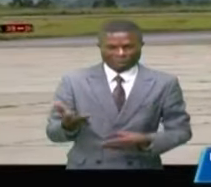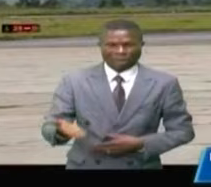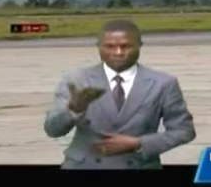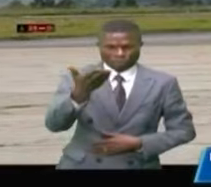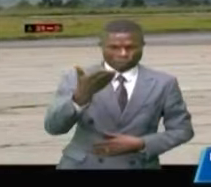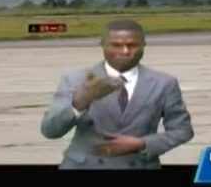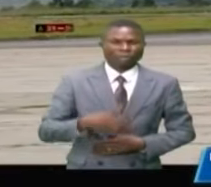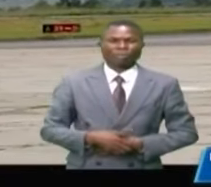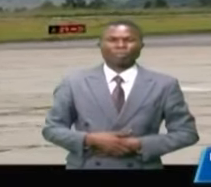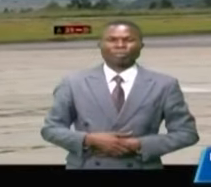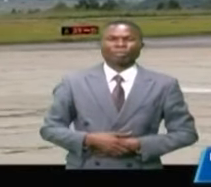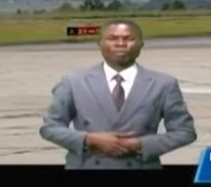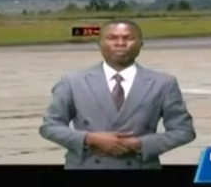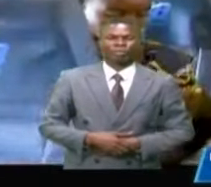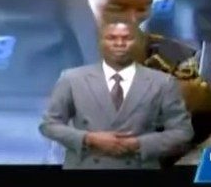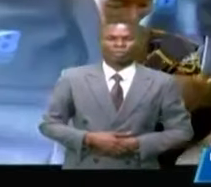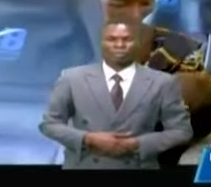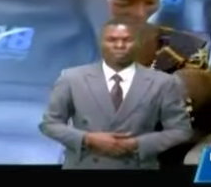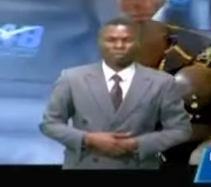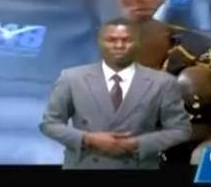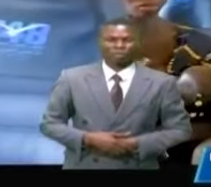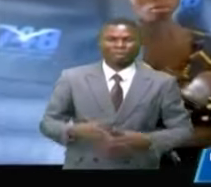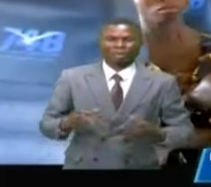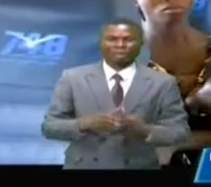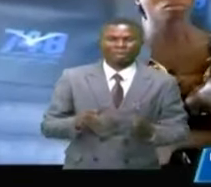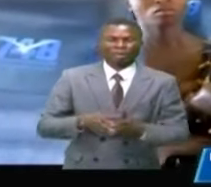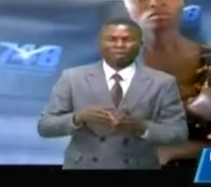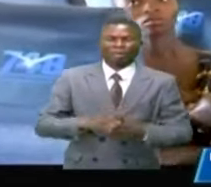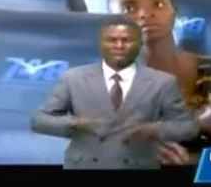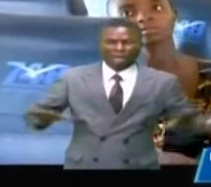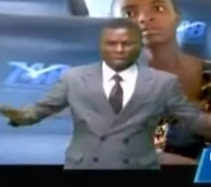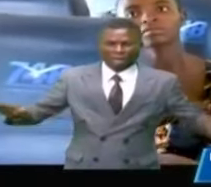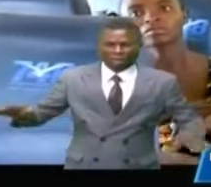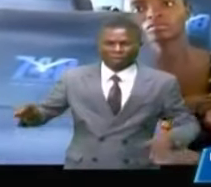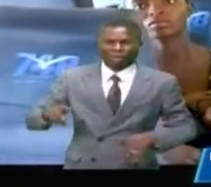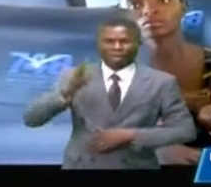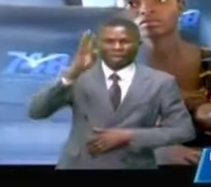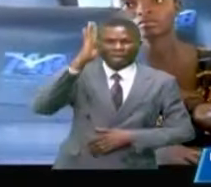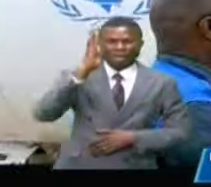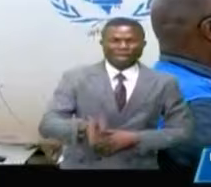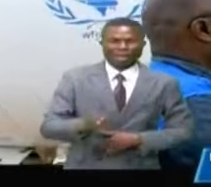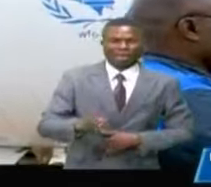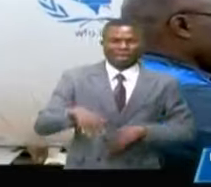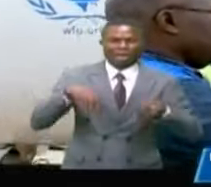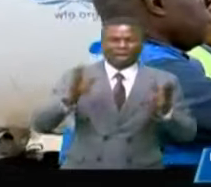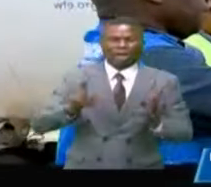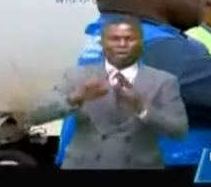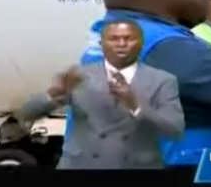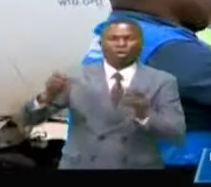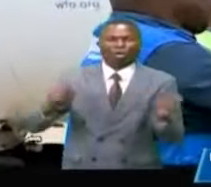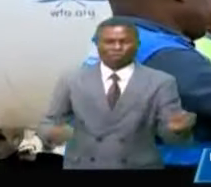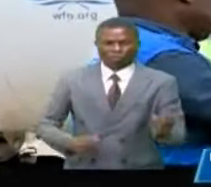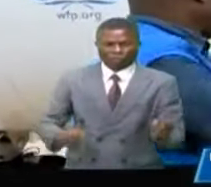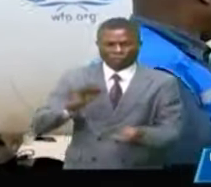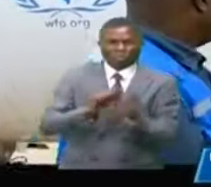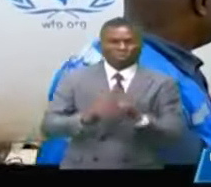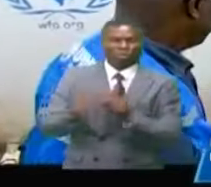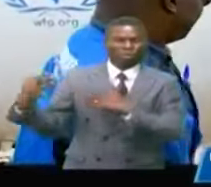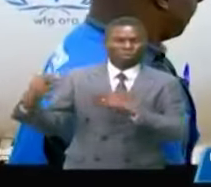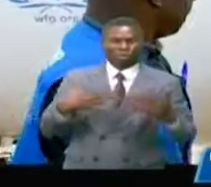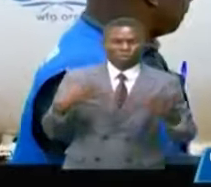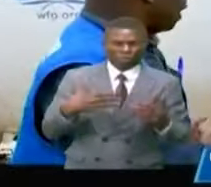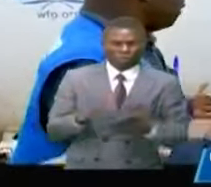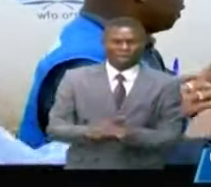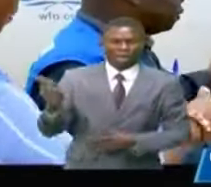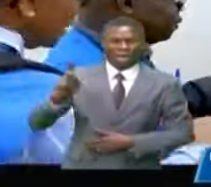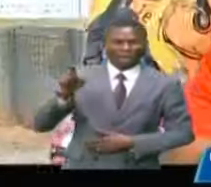retours volontaires en RDC avec dignité. Par avion, des 400 Congolais qui avaient trouvé refuge en Angola à cause des atrocités dues au